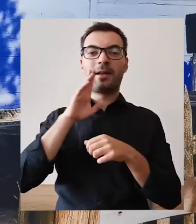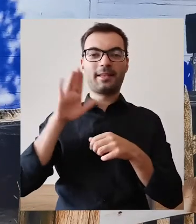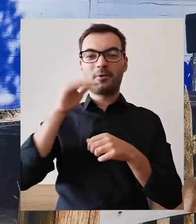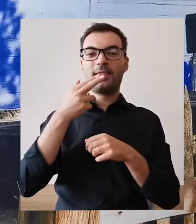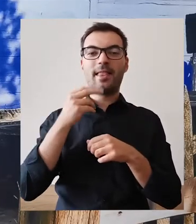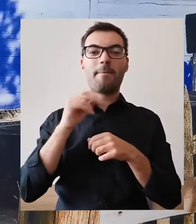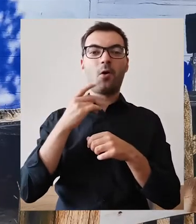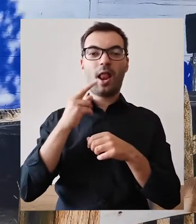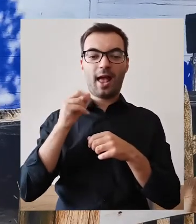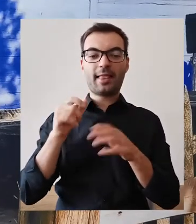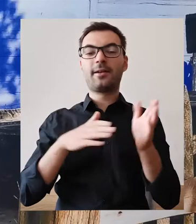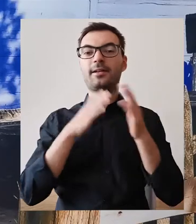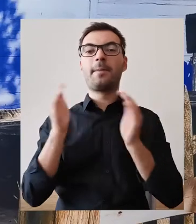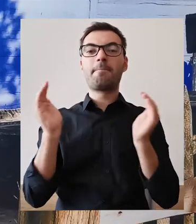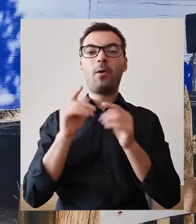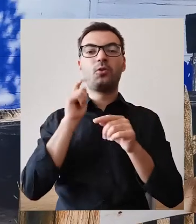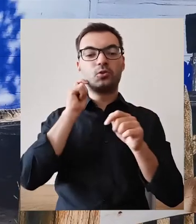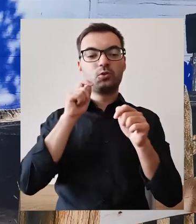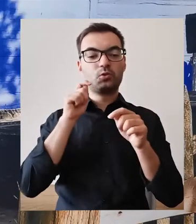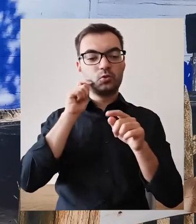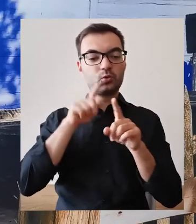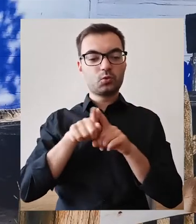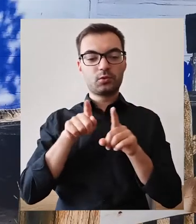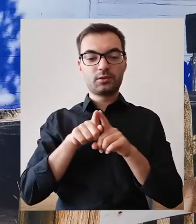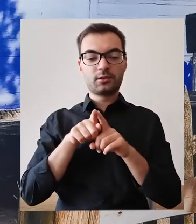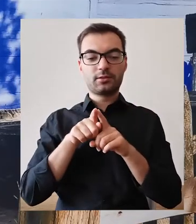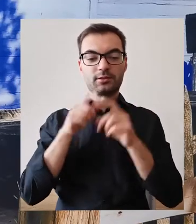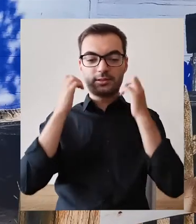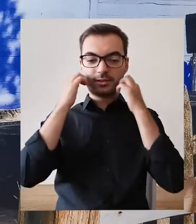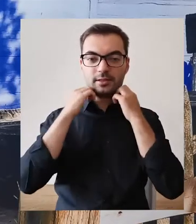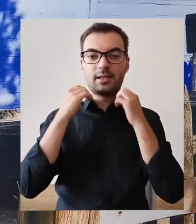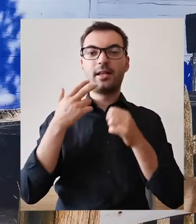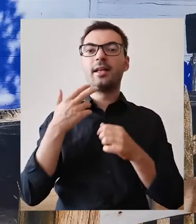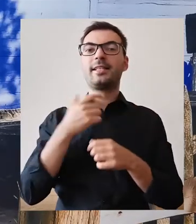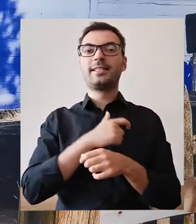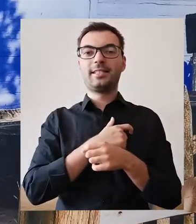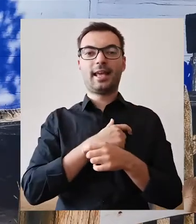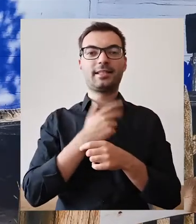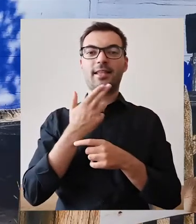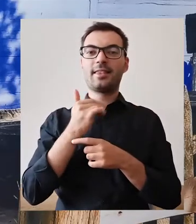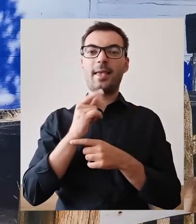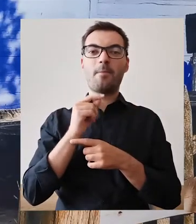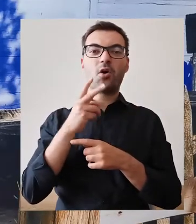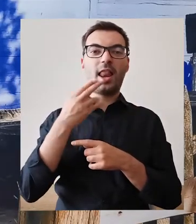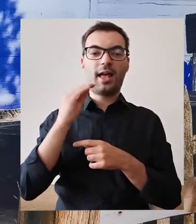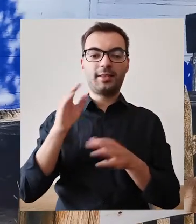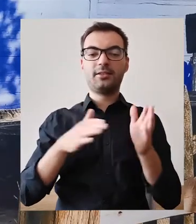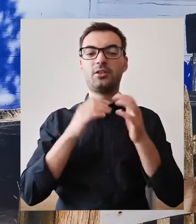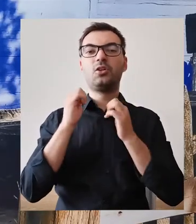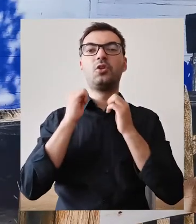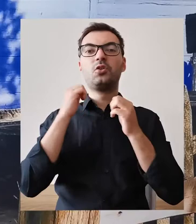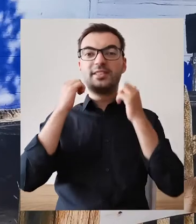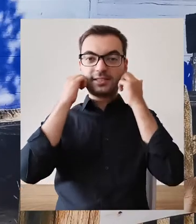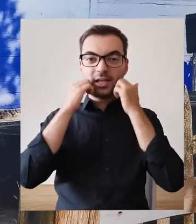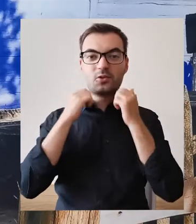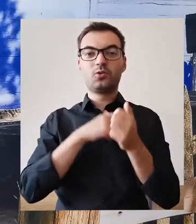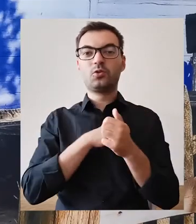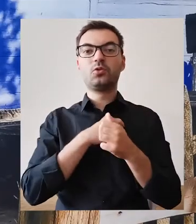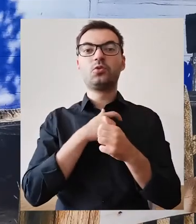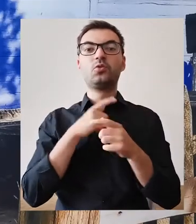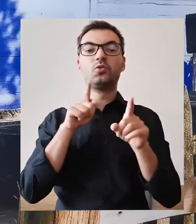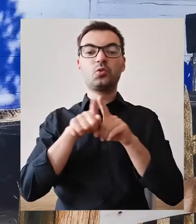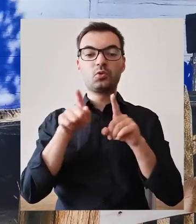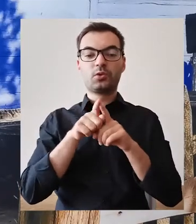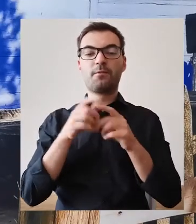zgromadzeniu zakonnym małych sióstr nie polaków niepokalanego serca maryi zgromadzenie zakonu sióstr wspomożycielem dusze w czyśćcu